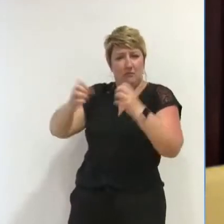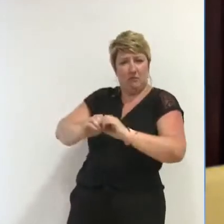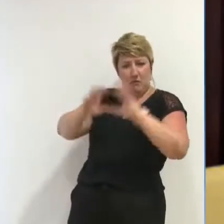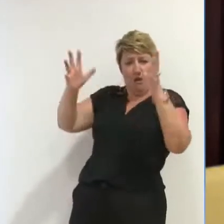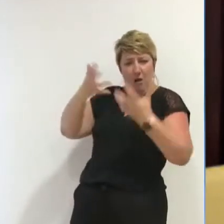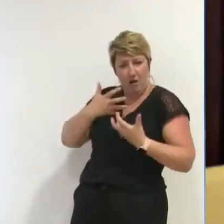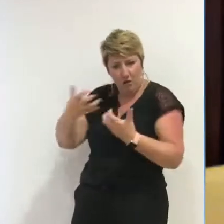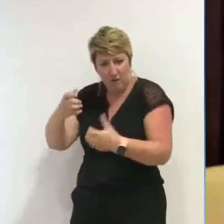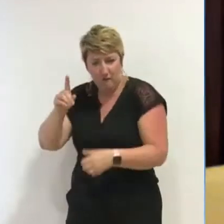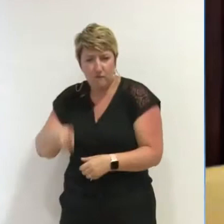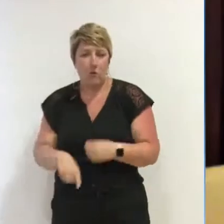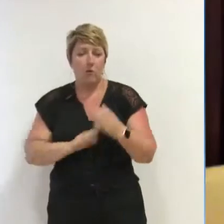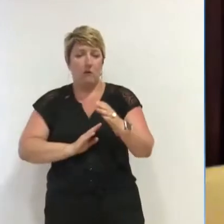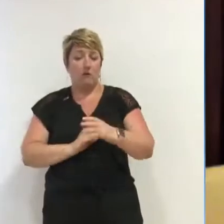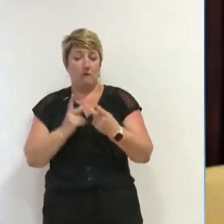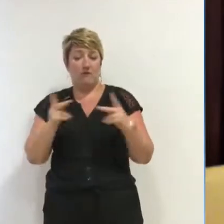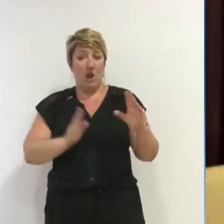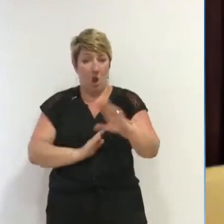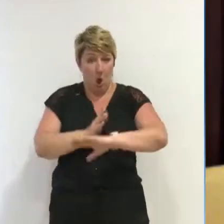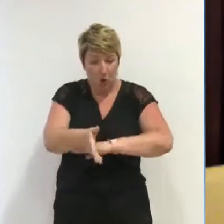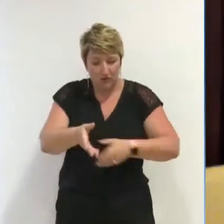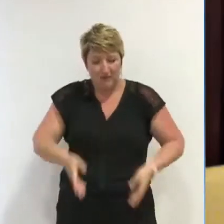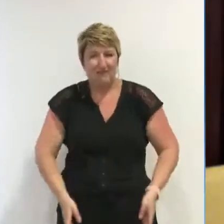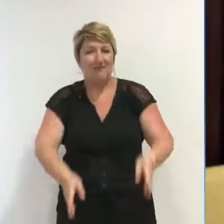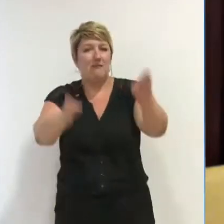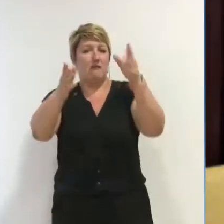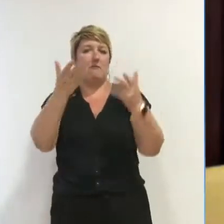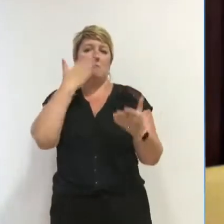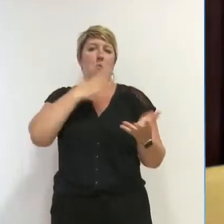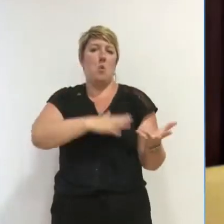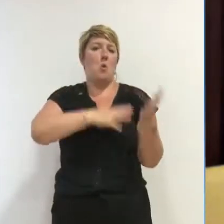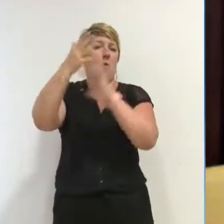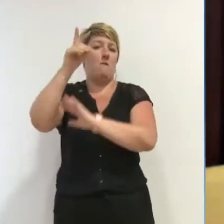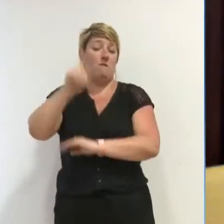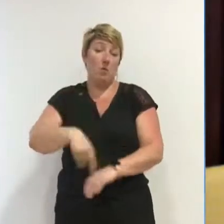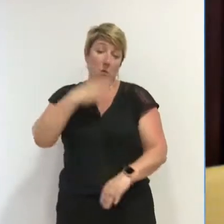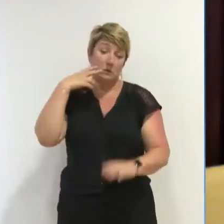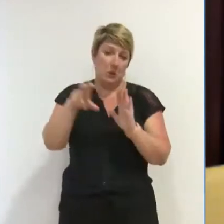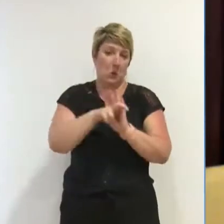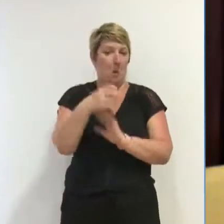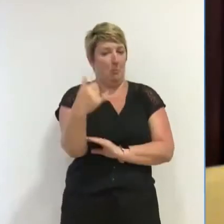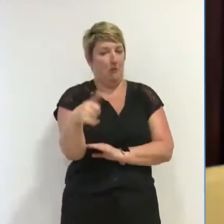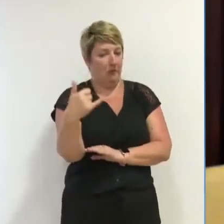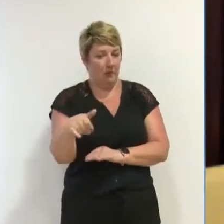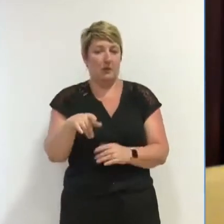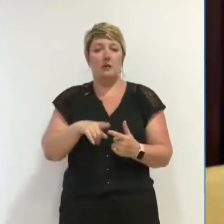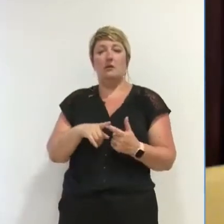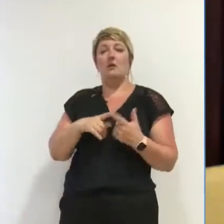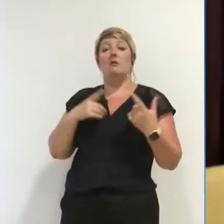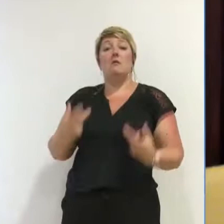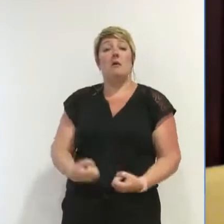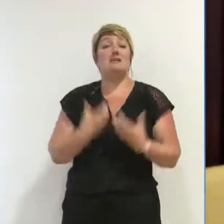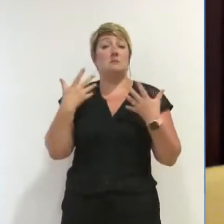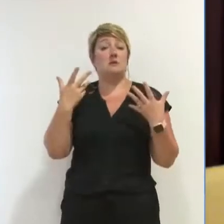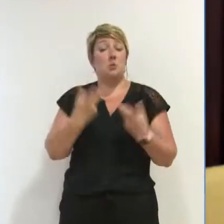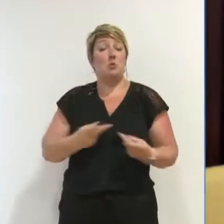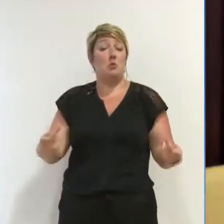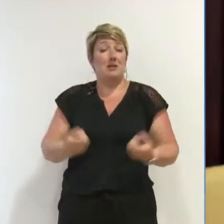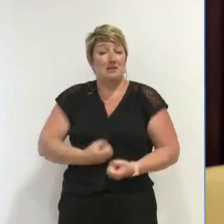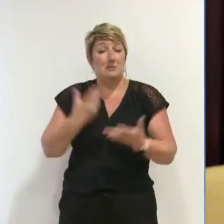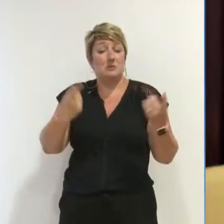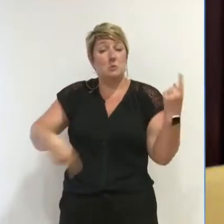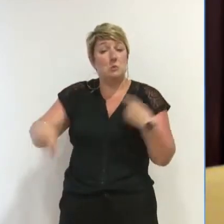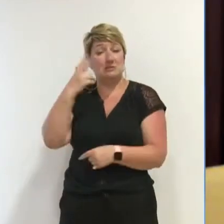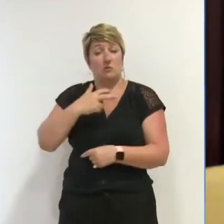amélioration de l'image des entrées de ville et des axes structurants, on sait que sur Grenoble c'est un réel enjeu, promotion de l'expression publique et citoyenne